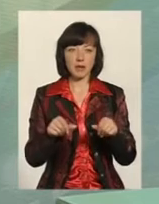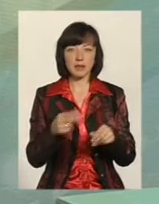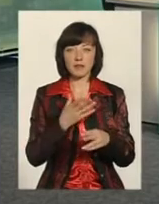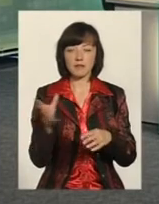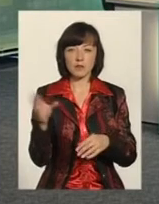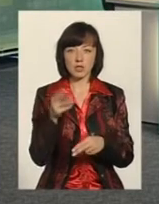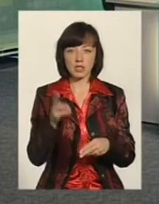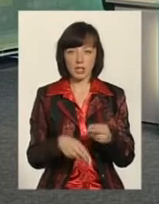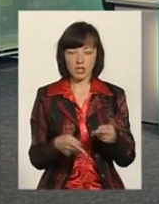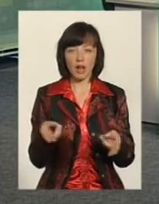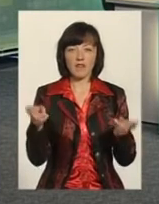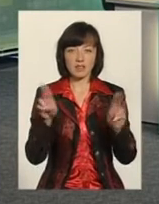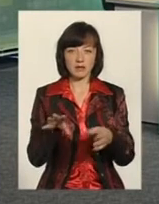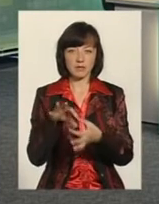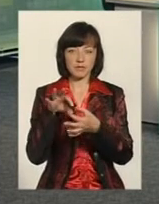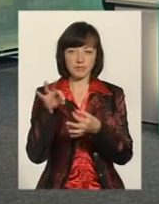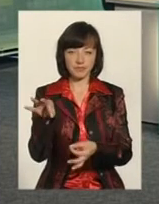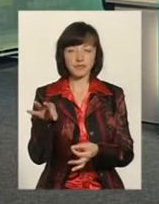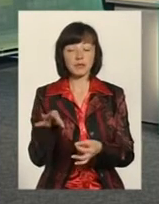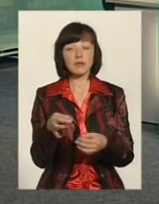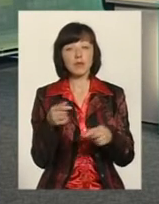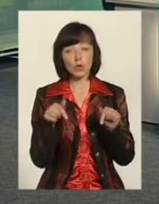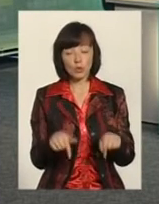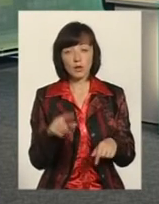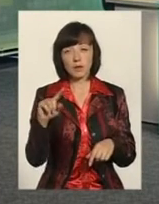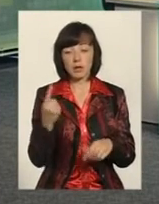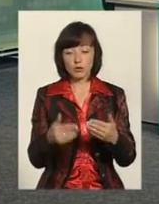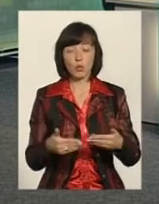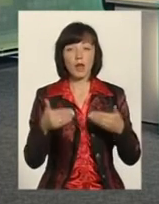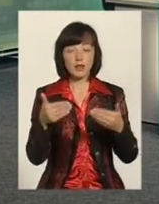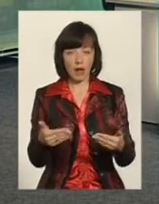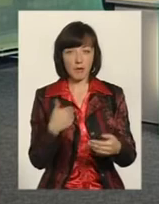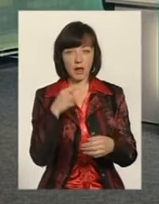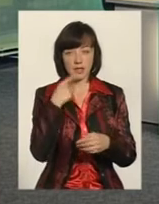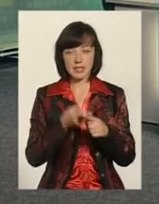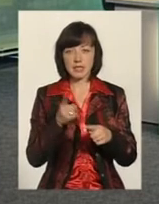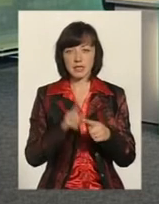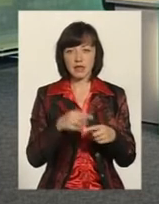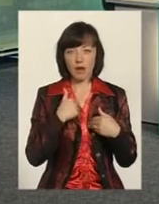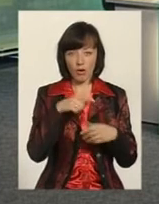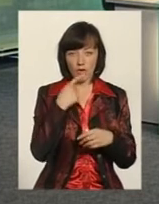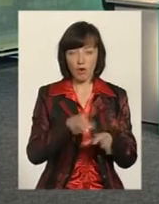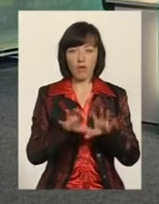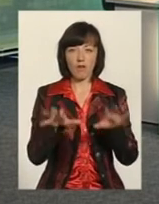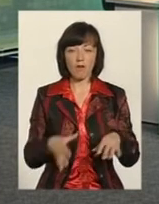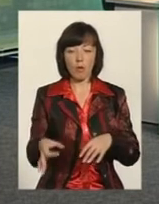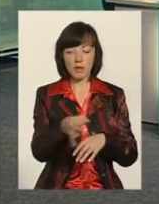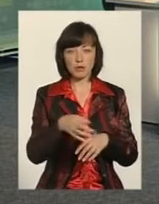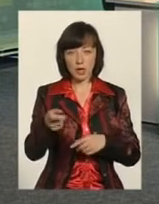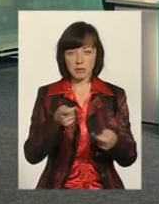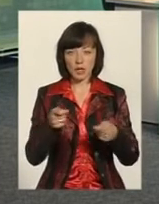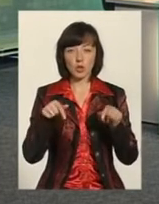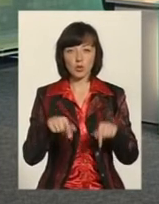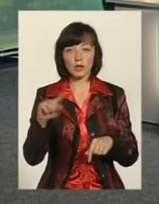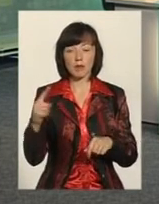все закінчиться. А вони залишаться сателітами. І тому тут от на першому етапі, я вже казав, це говорив я, говорив голова обласної адміністрації, тут